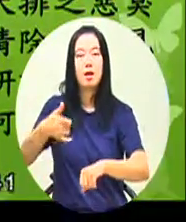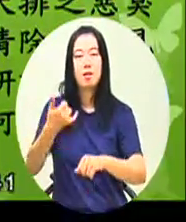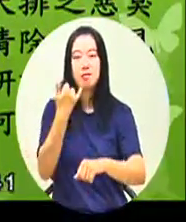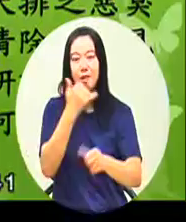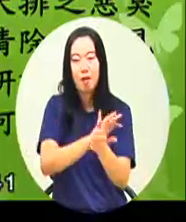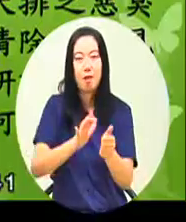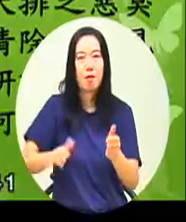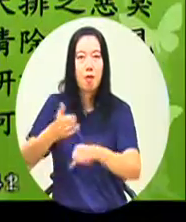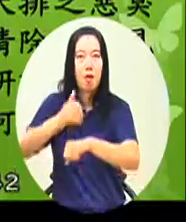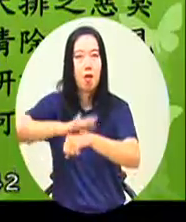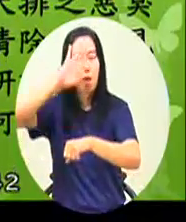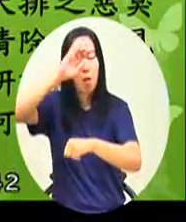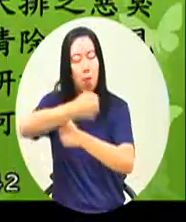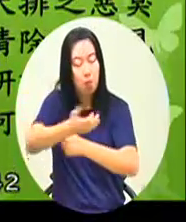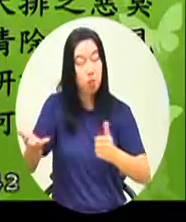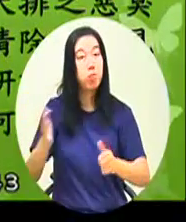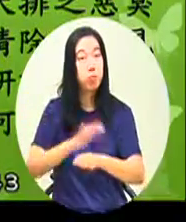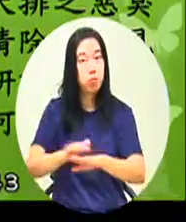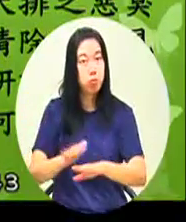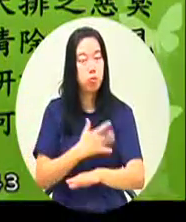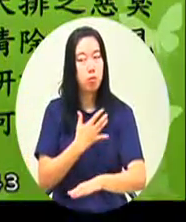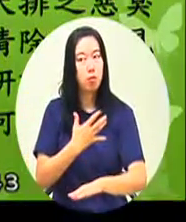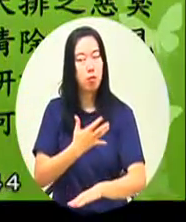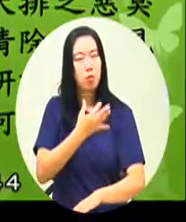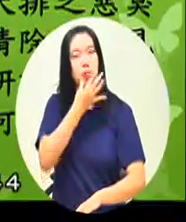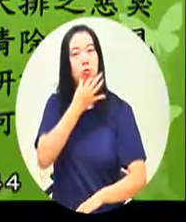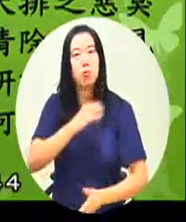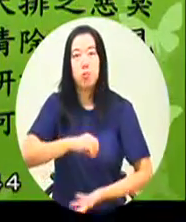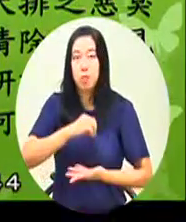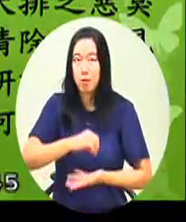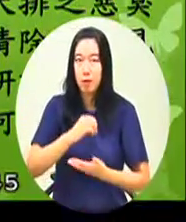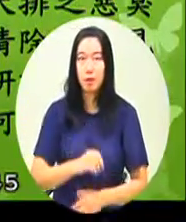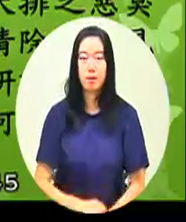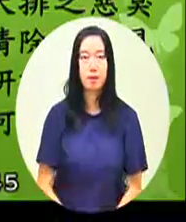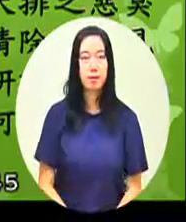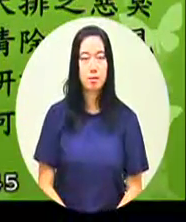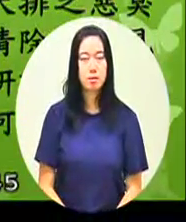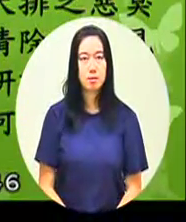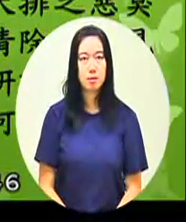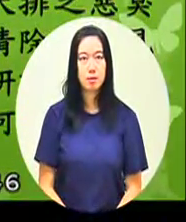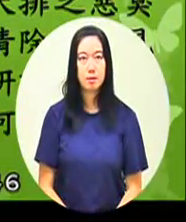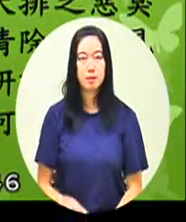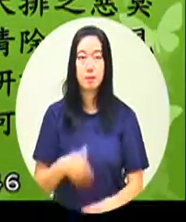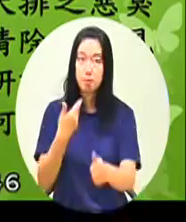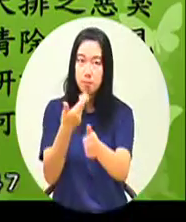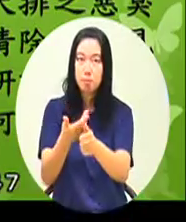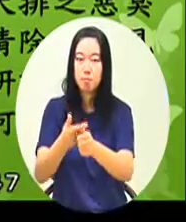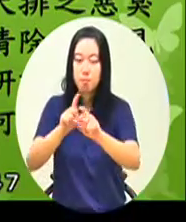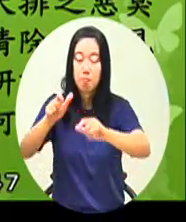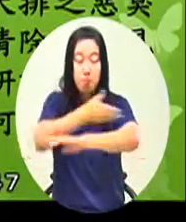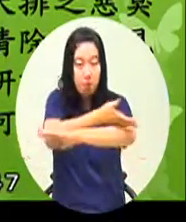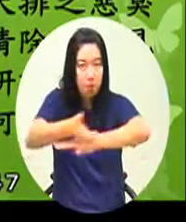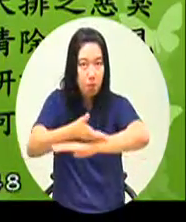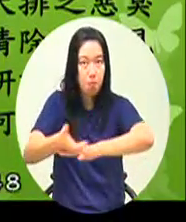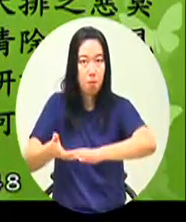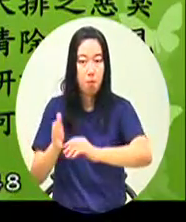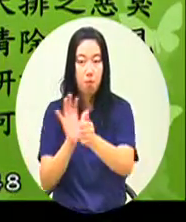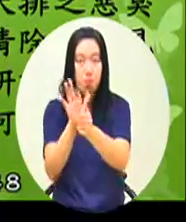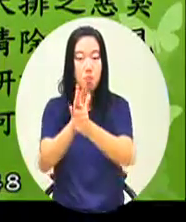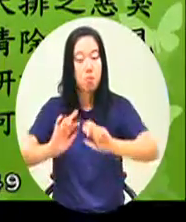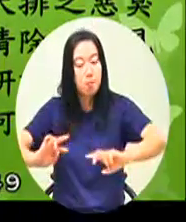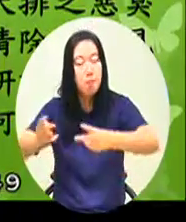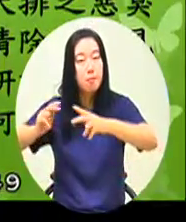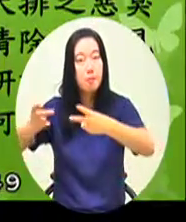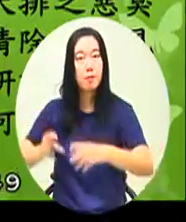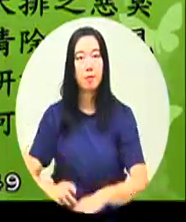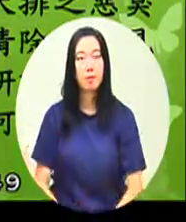是这个是不是有来家事来去把整个南部大白家的人来做一个改善，是不是